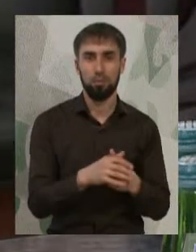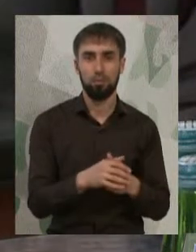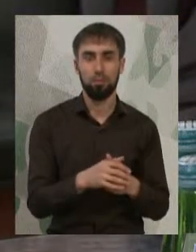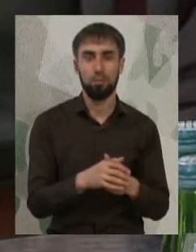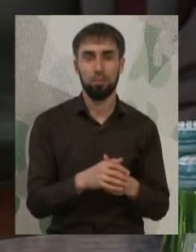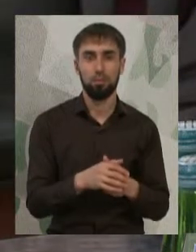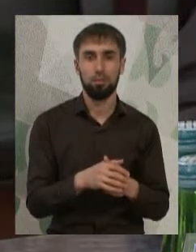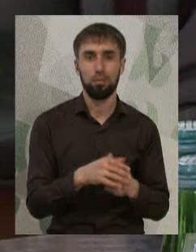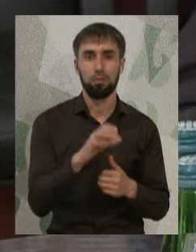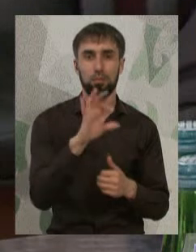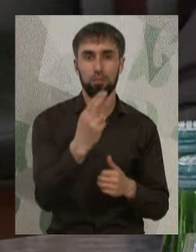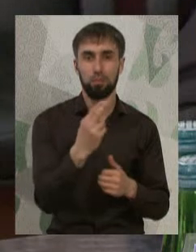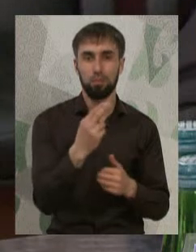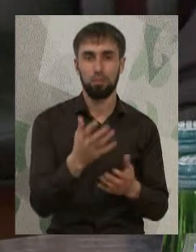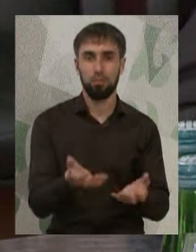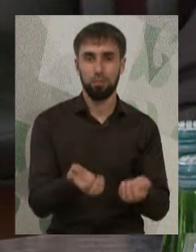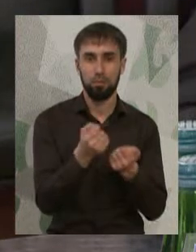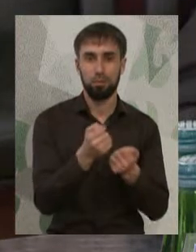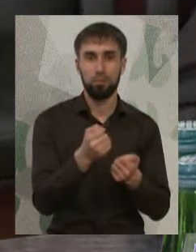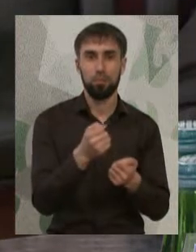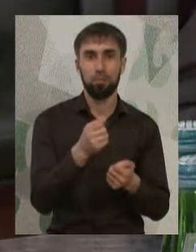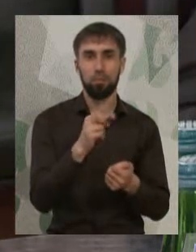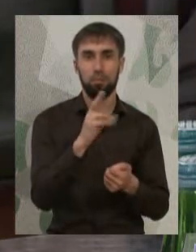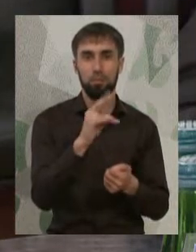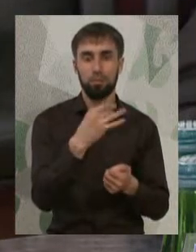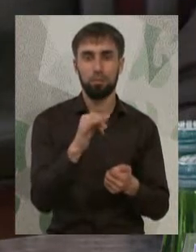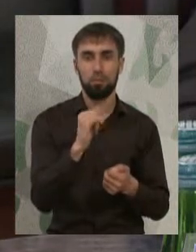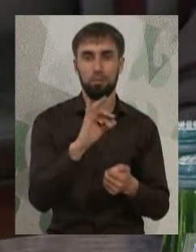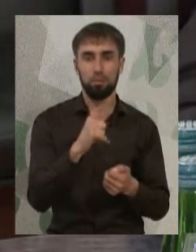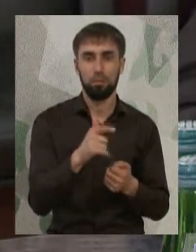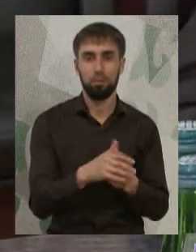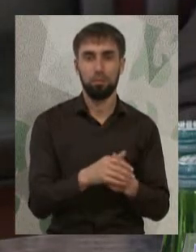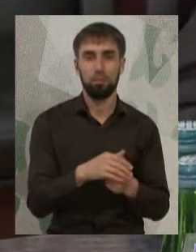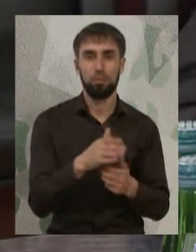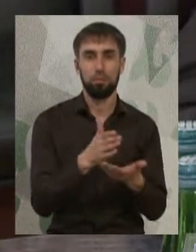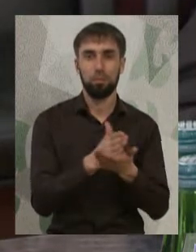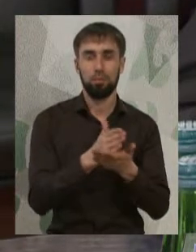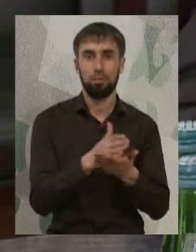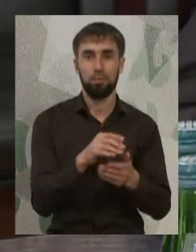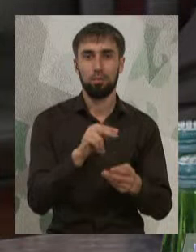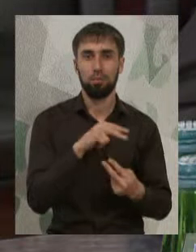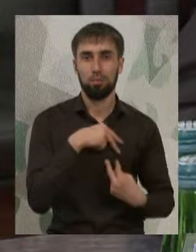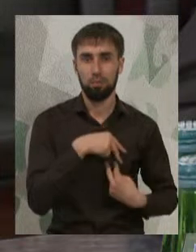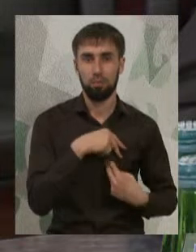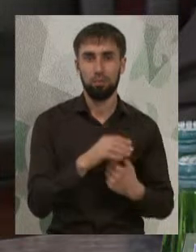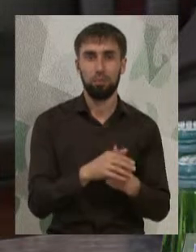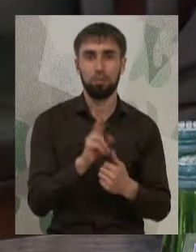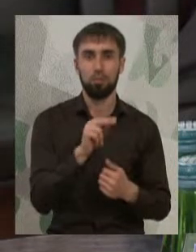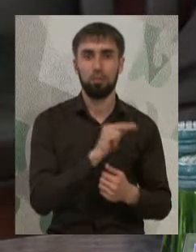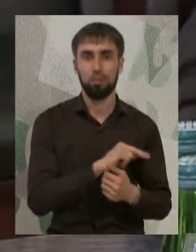предоставление мер социальной поддержки по оплате жилищно-коммунальных услуг реабилитированным гражданам, ветеранам труда, работающим, проживающим в сельской